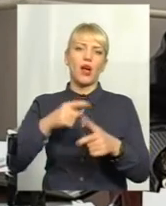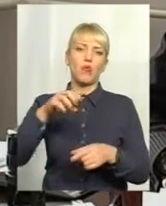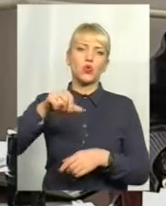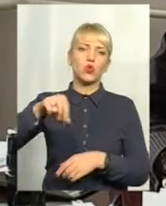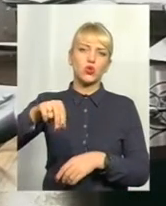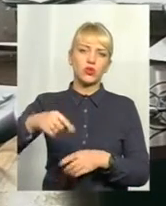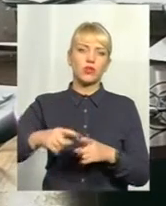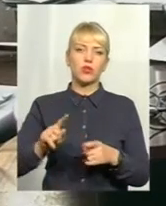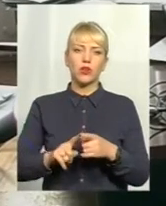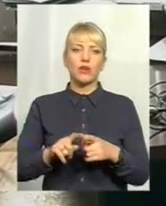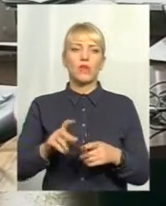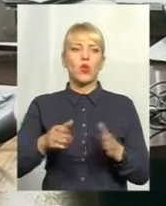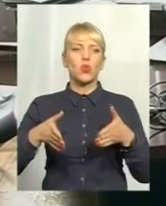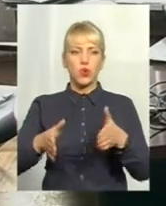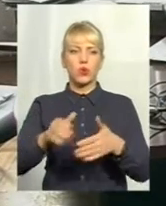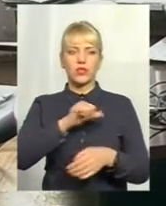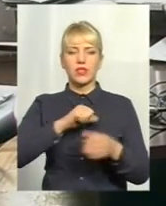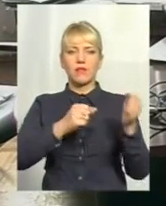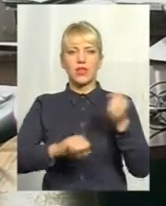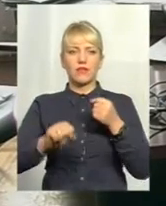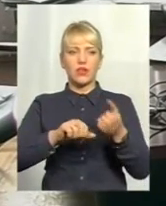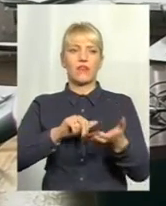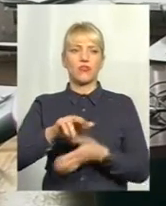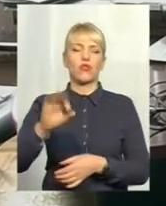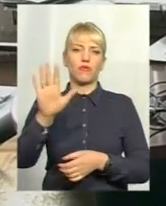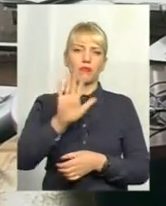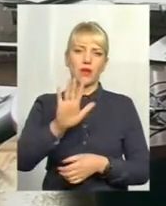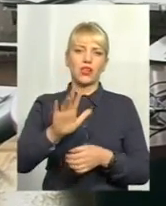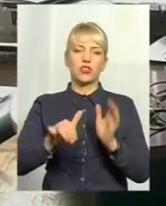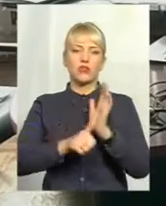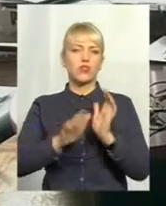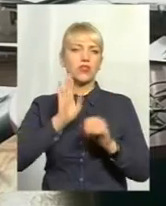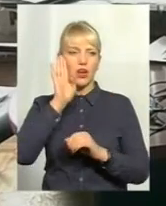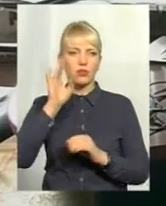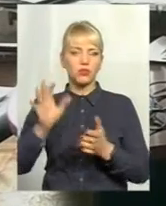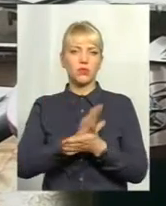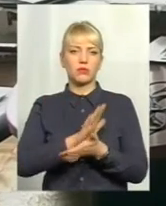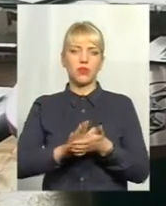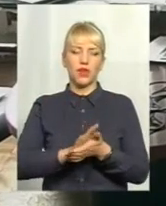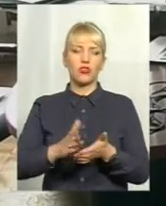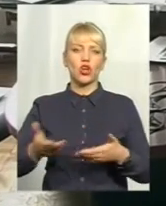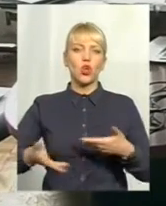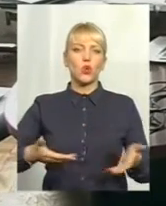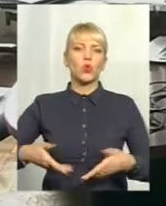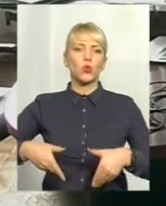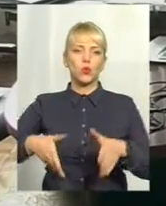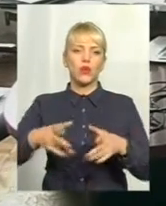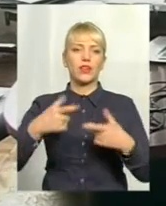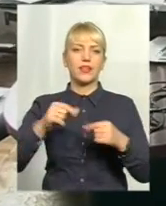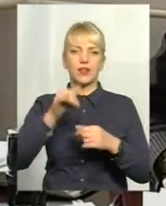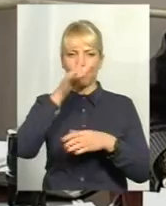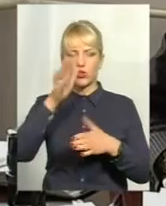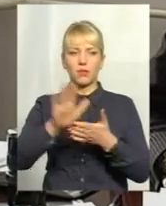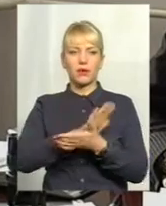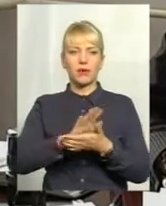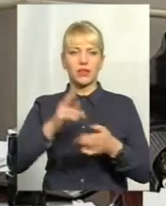сумішу дороги. Самі двірники виходять переважно о 5-6 ранку, прибирають тротуари там, де тротуари не може прибрати техніка.